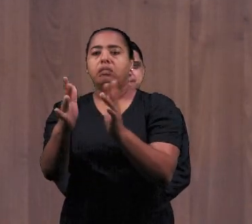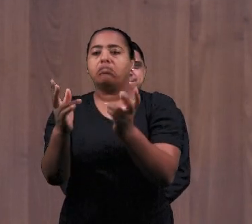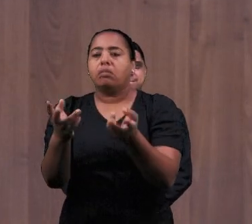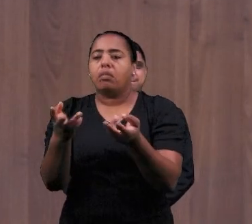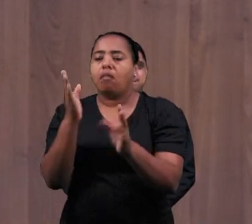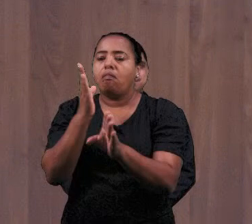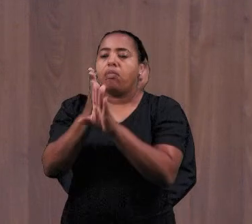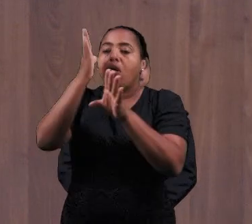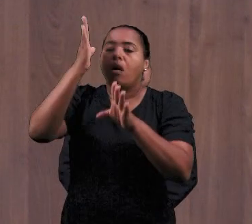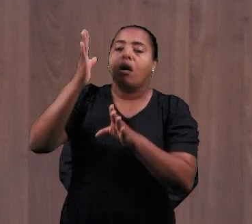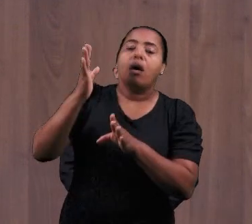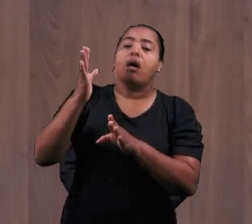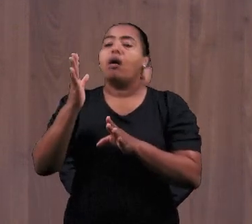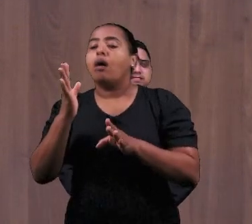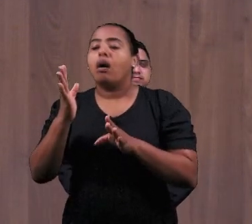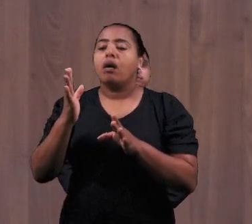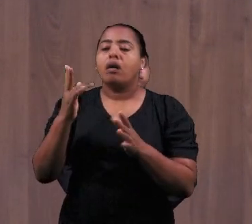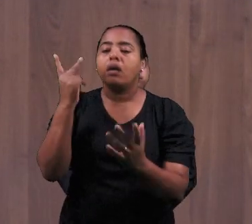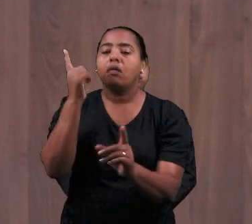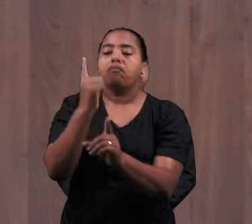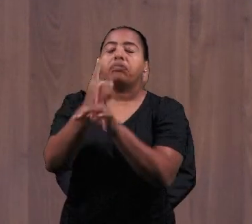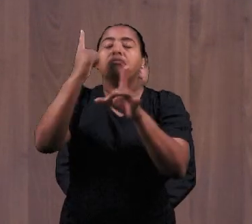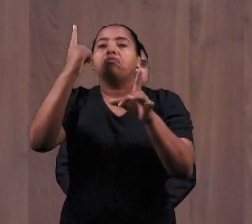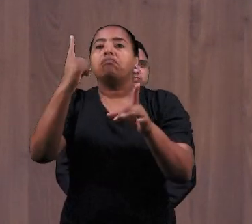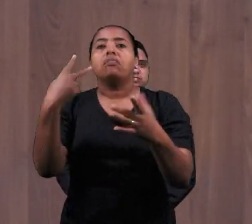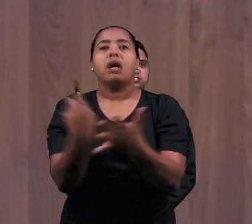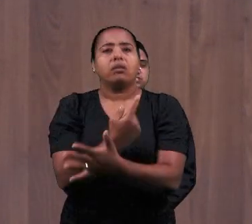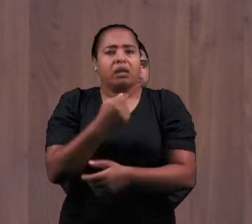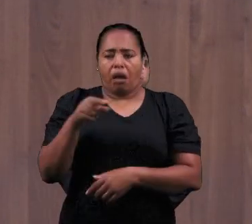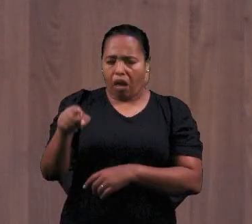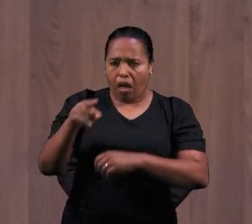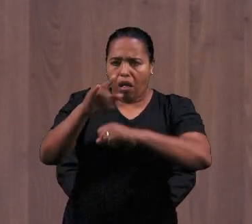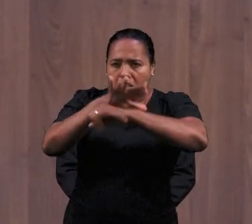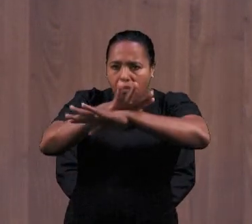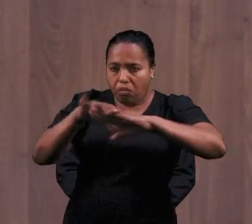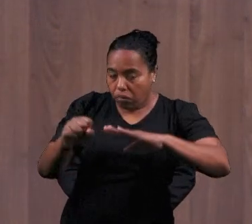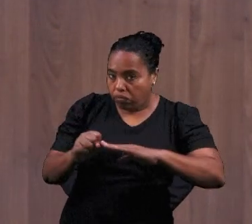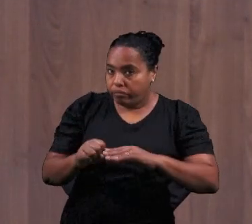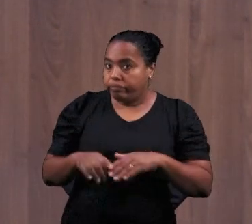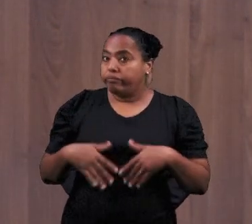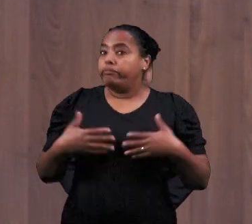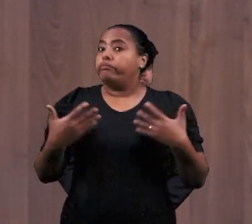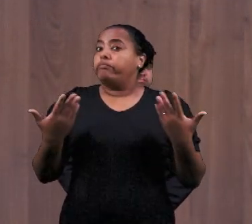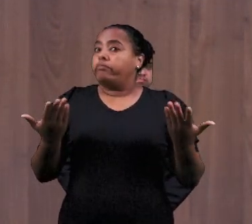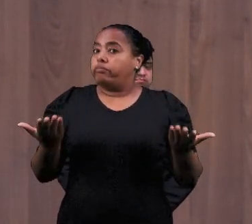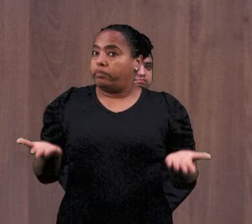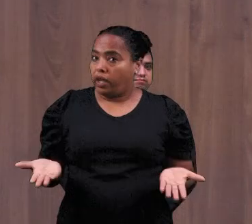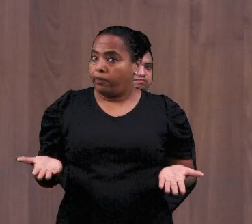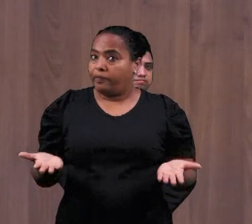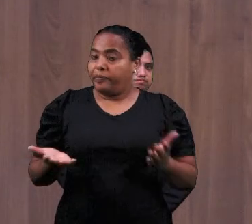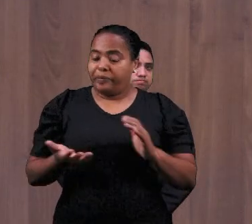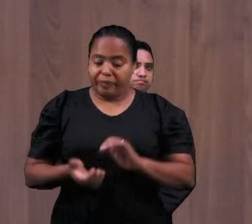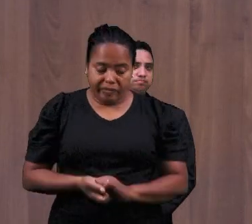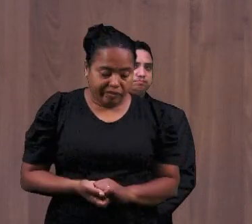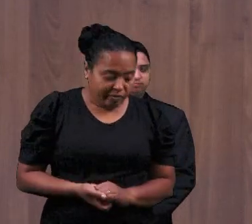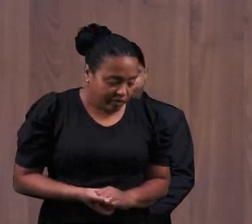qui se passerait. Est-ce que cet enfant allait être rendu à son père sain? Bon, elles allaient en direction à